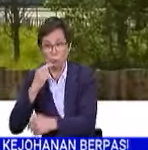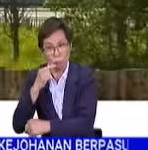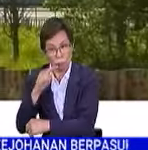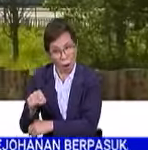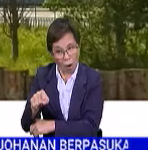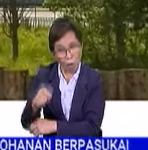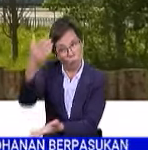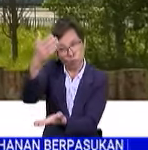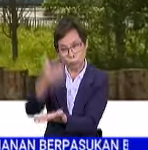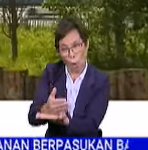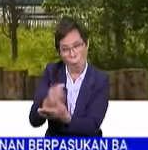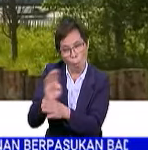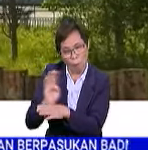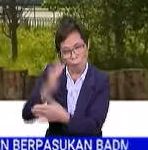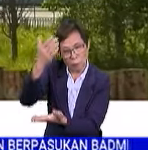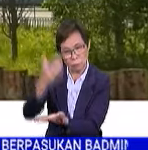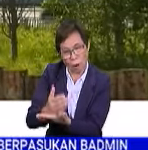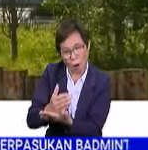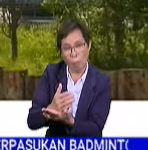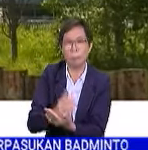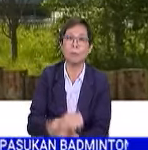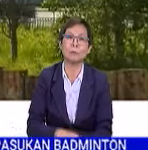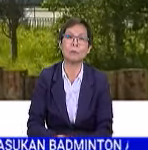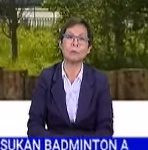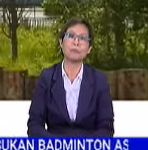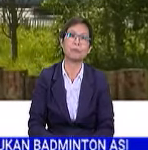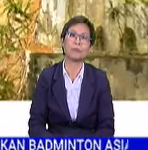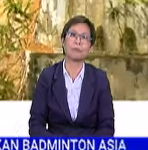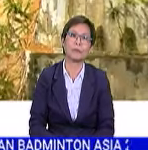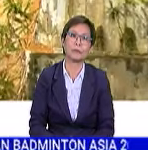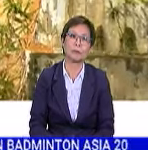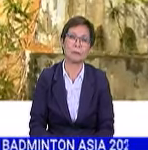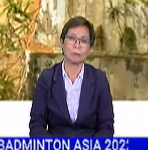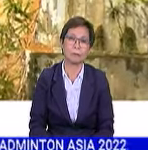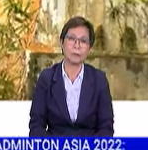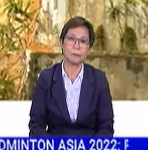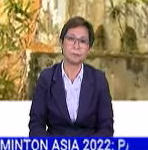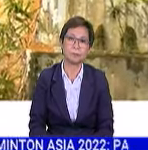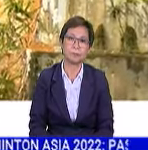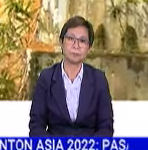diarahkan menghentikan perniagaan sementara waktu.